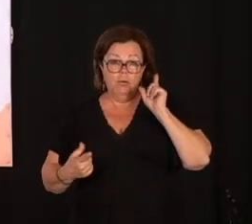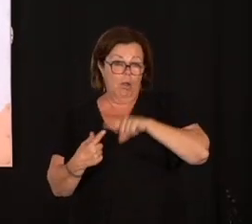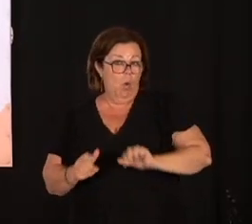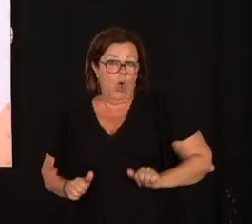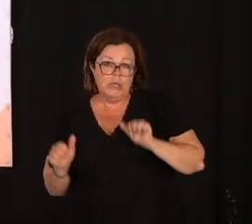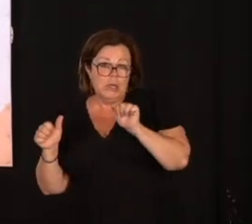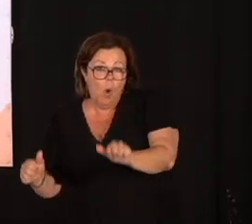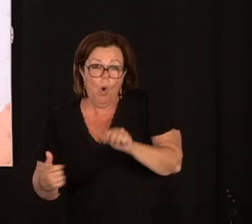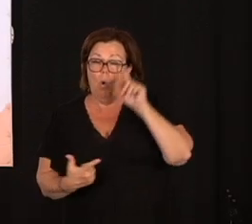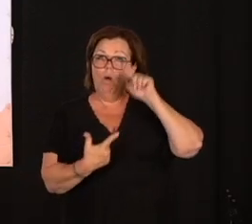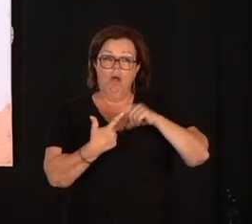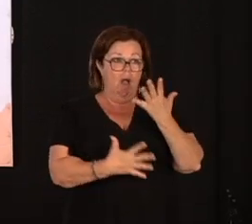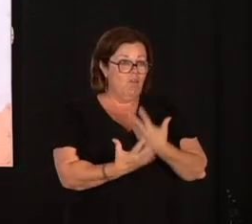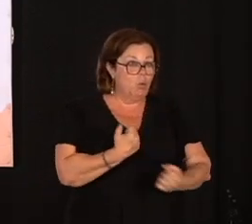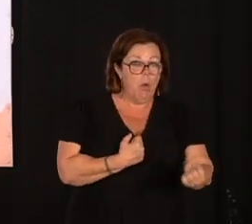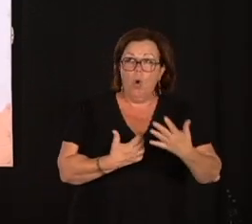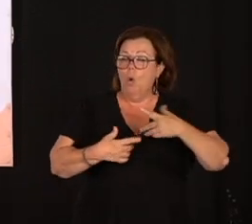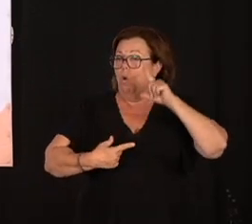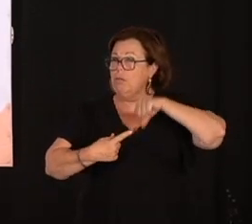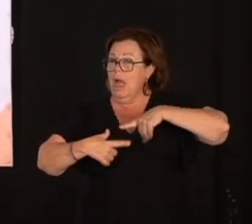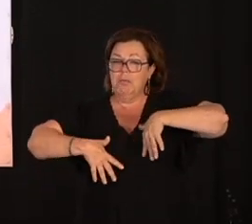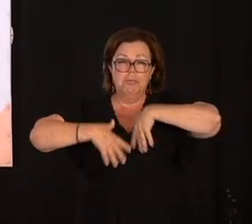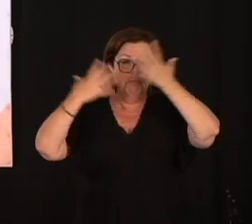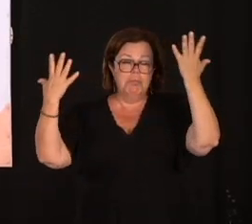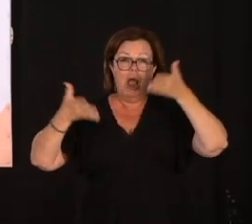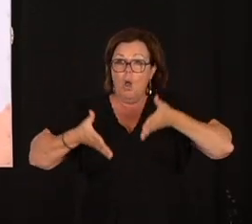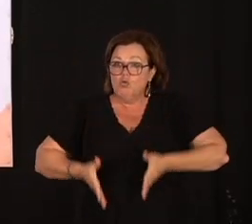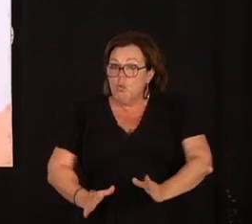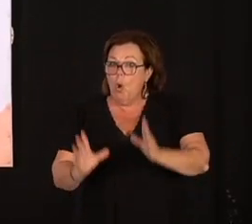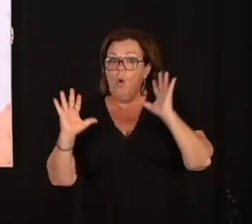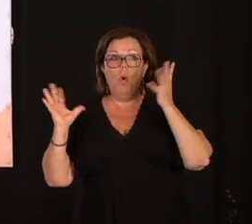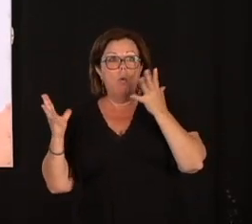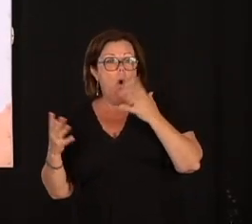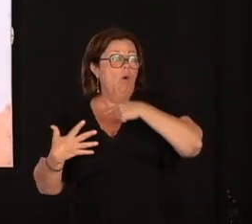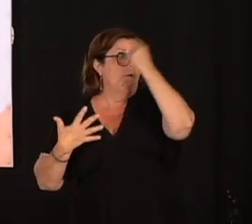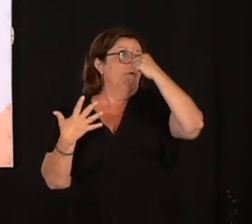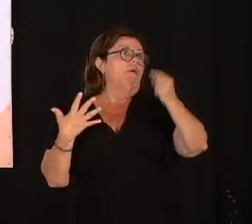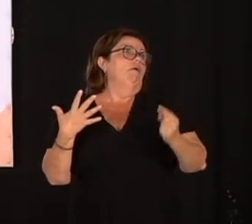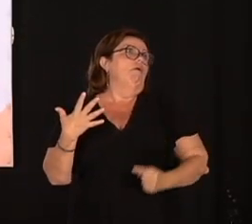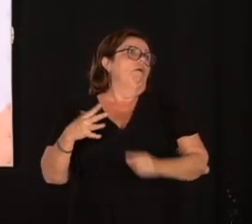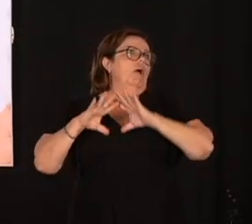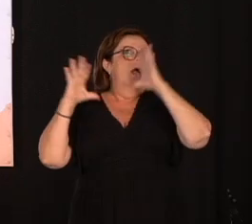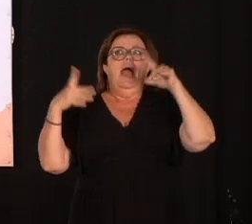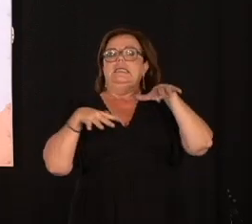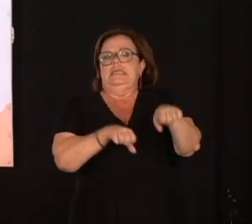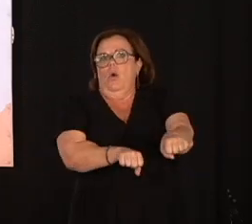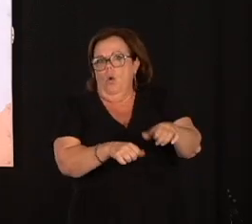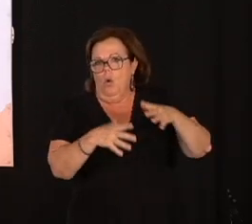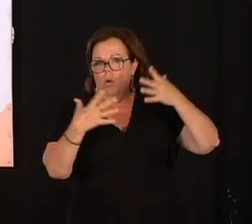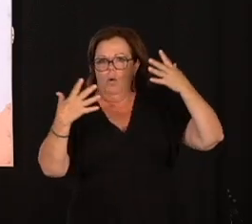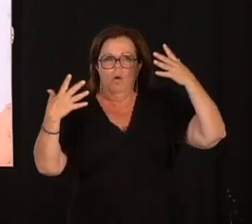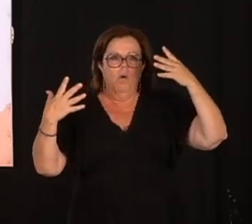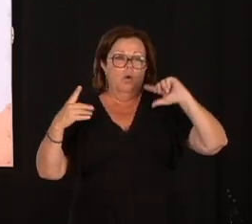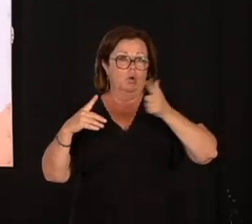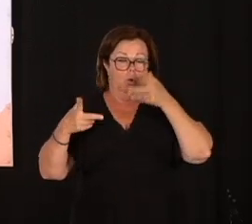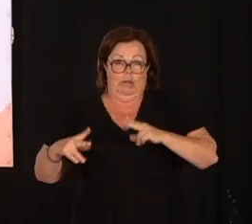sur l'avortement, sur plein de choses. Il y a eu énormément de thèmes, l'accouchement, et j'en passe, et j'en oublie sans doute les résistances... pendant la Seconde